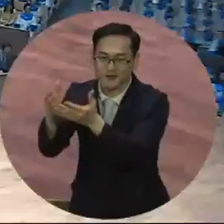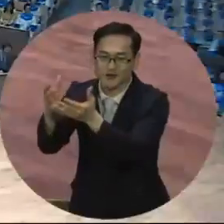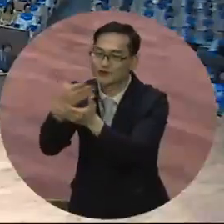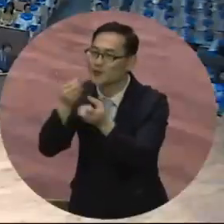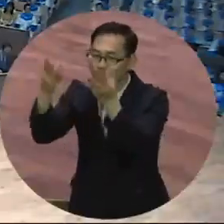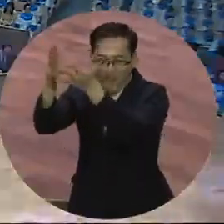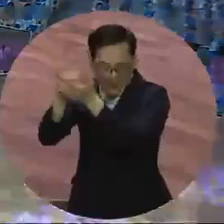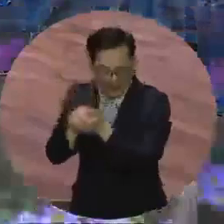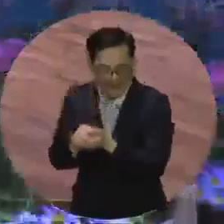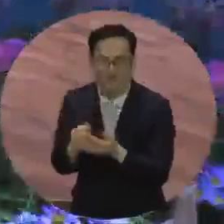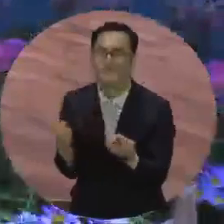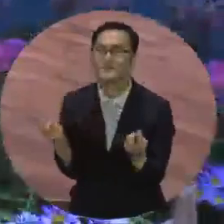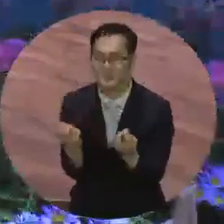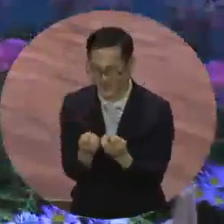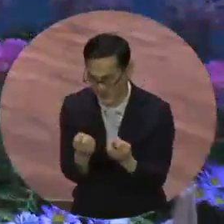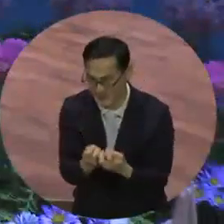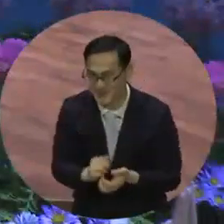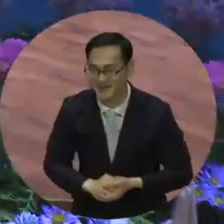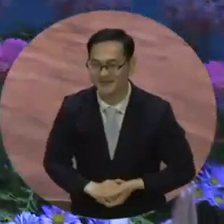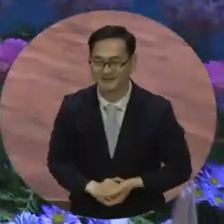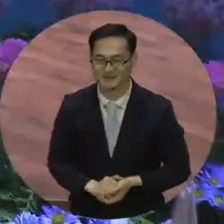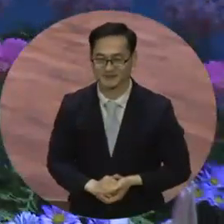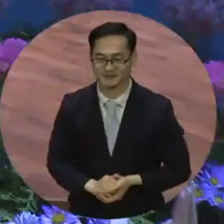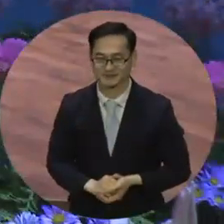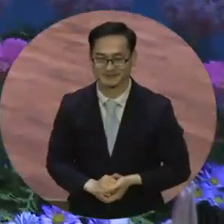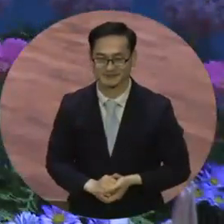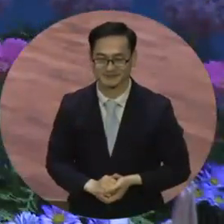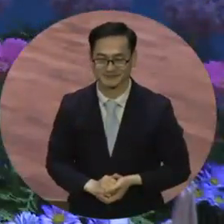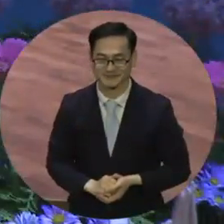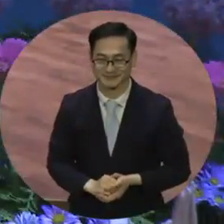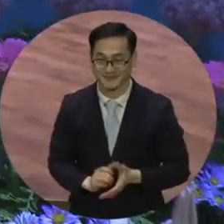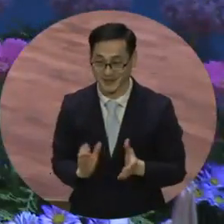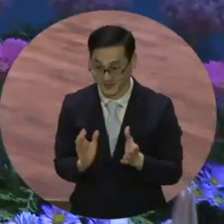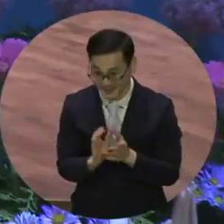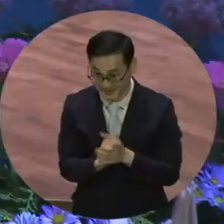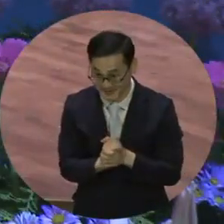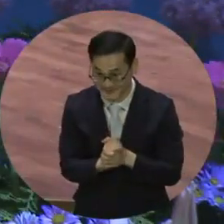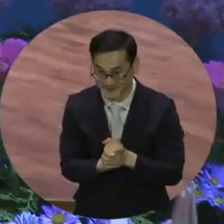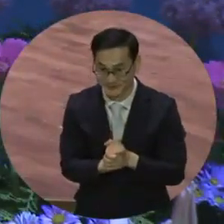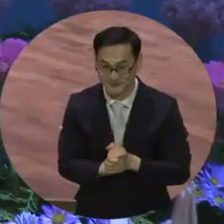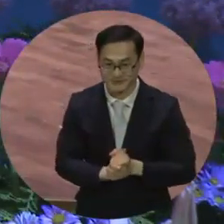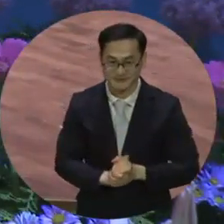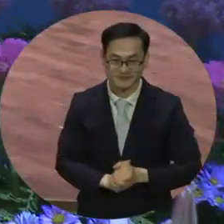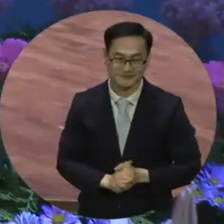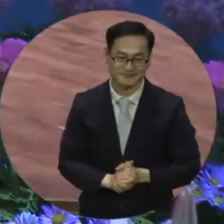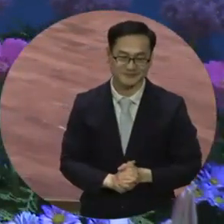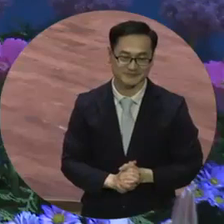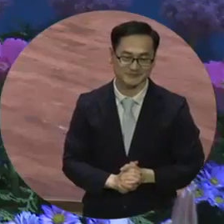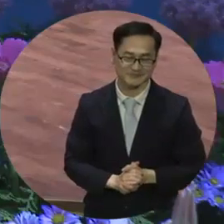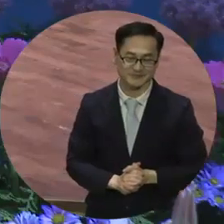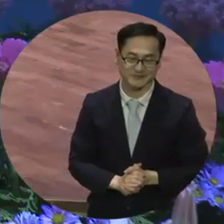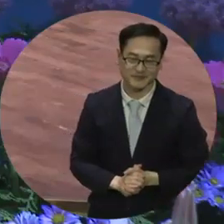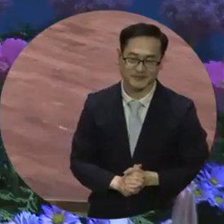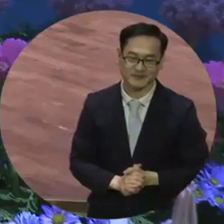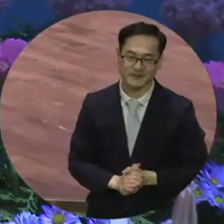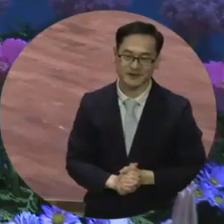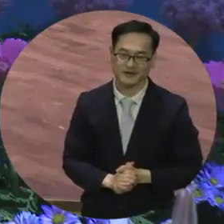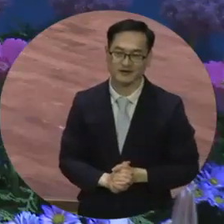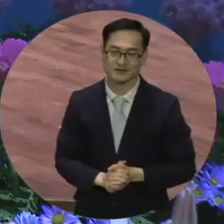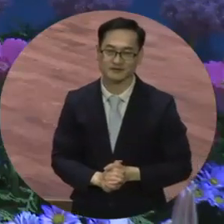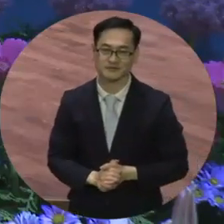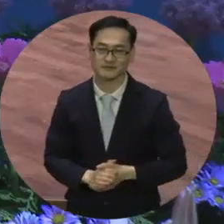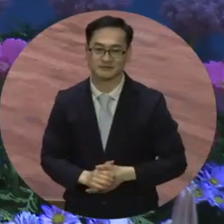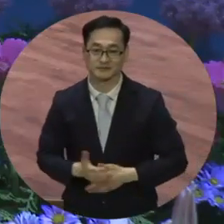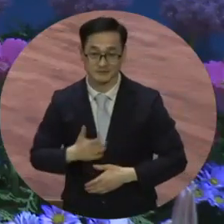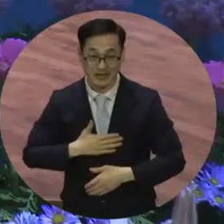아멘. 하나님의 절대 축복은 비결이라니까요. 제가 못된 신앙이요 나는. 여러분처럼 집사장으로 다닌